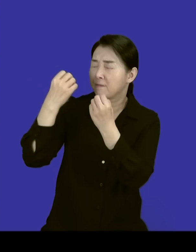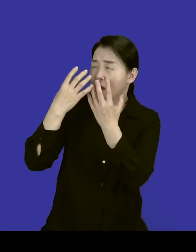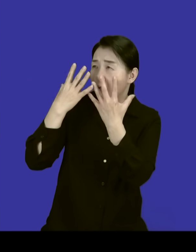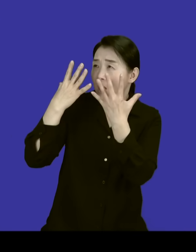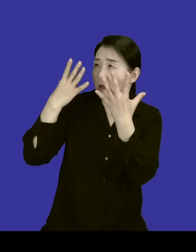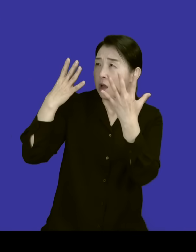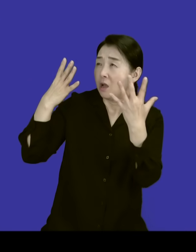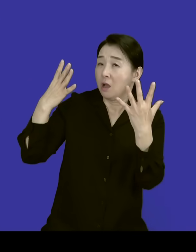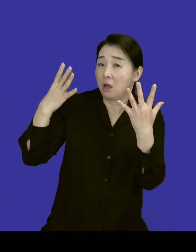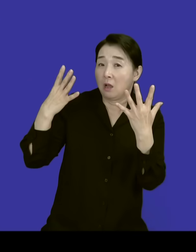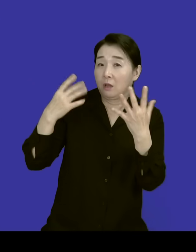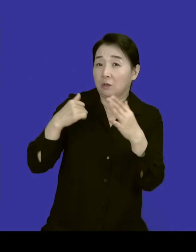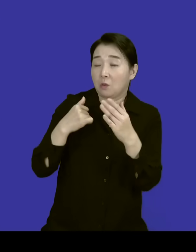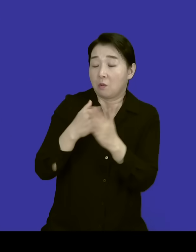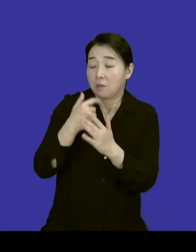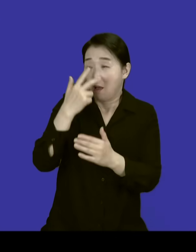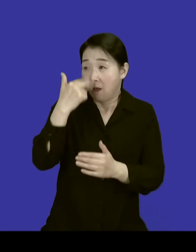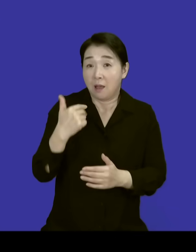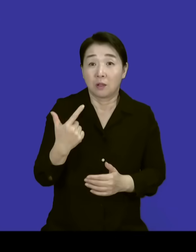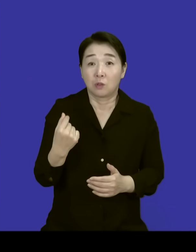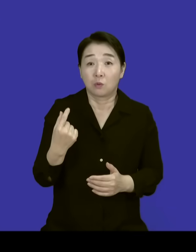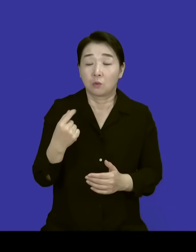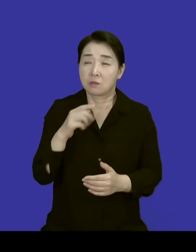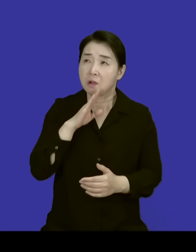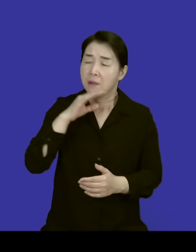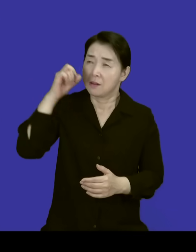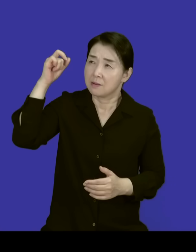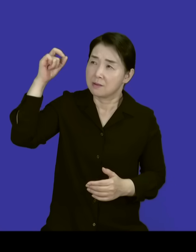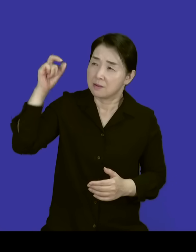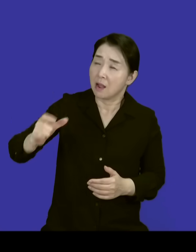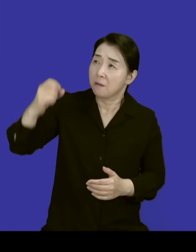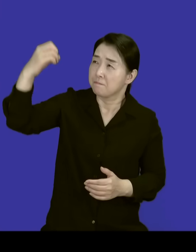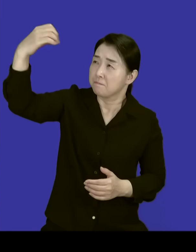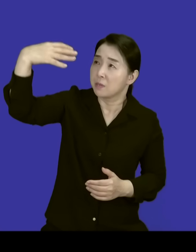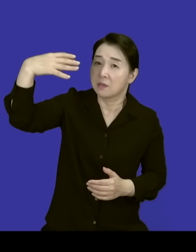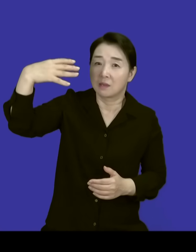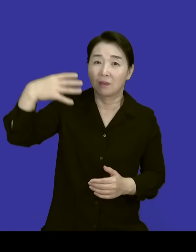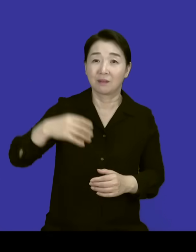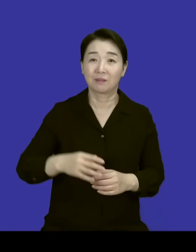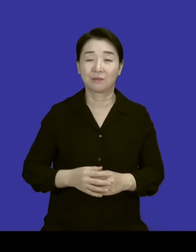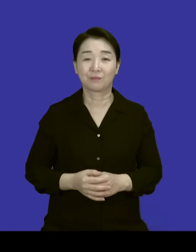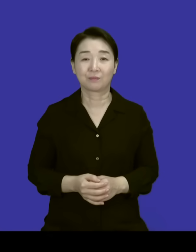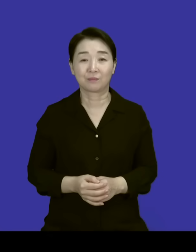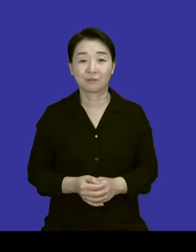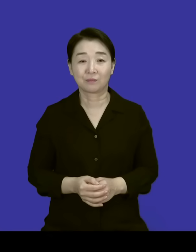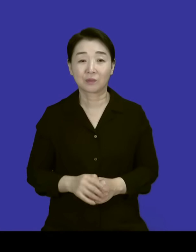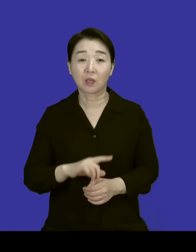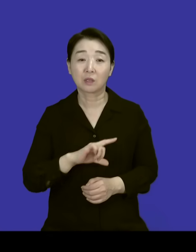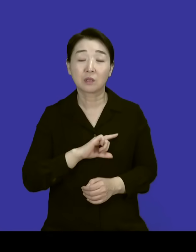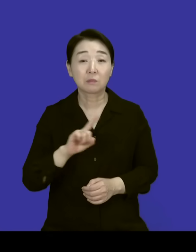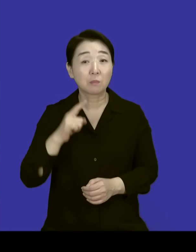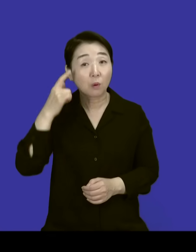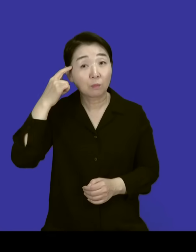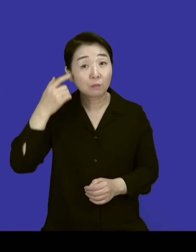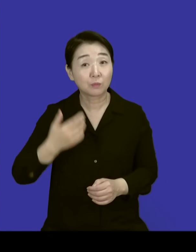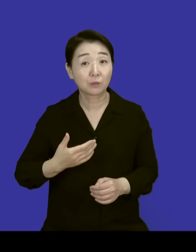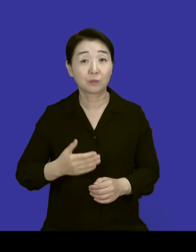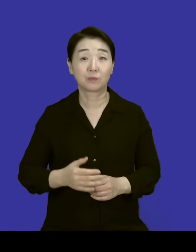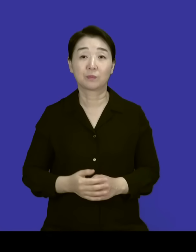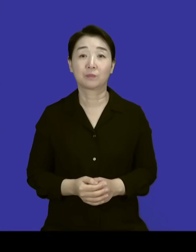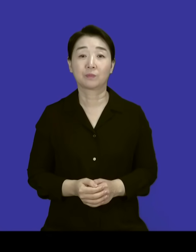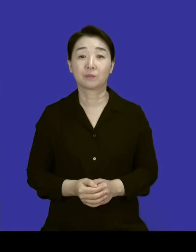제가 요만했거든요 그때. 예. 그래서 그때 뭐 그때도 한 말씀드렸지만 이름이 뭐냐 내 이름이